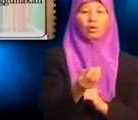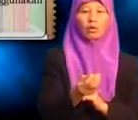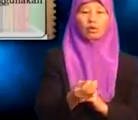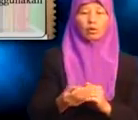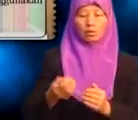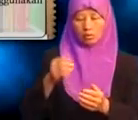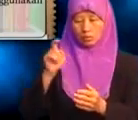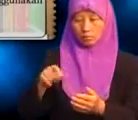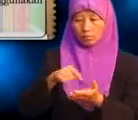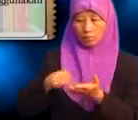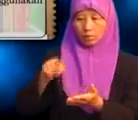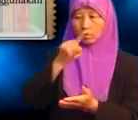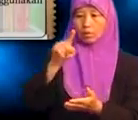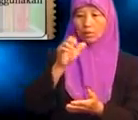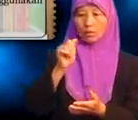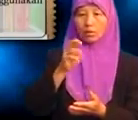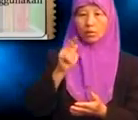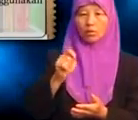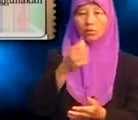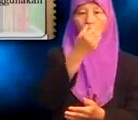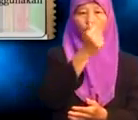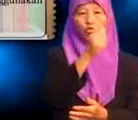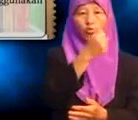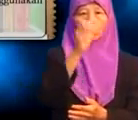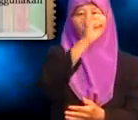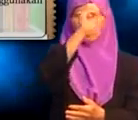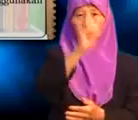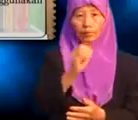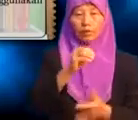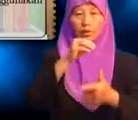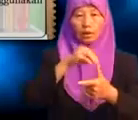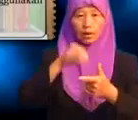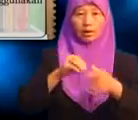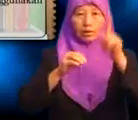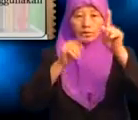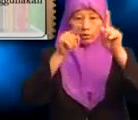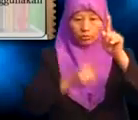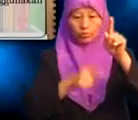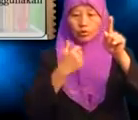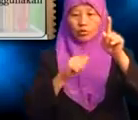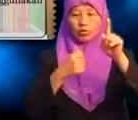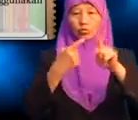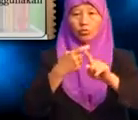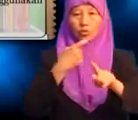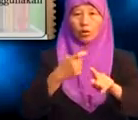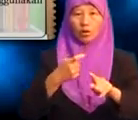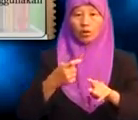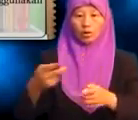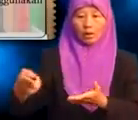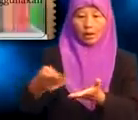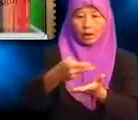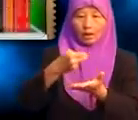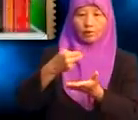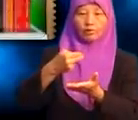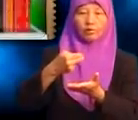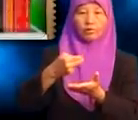Kadar zakat yang dikenakan adalah 10% atau 1/10 daripada hasil tanaman.